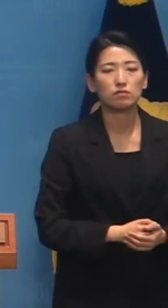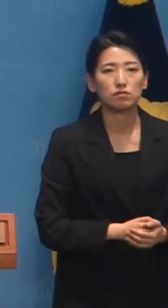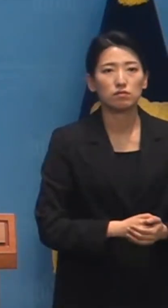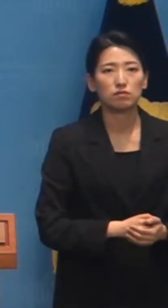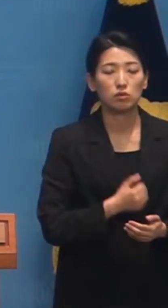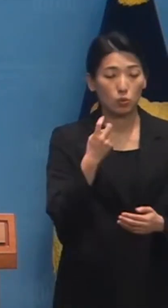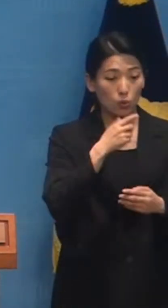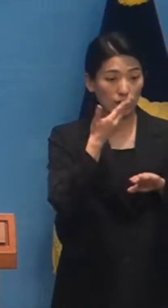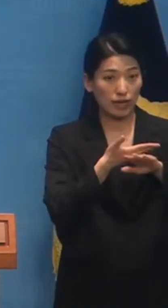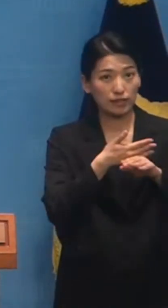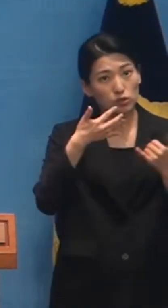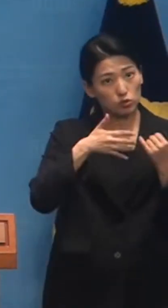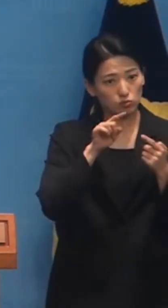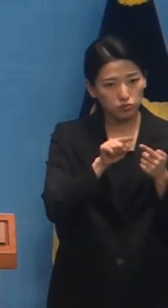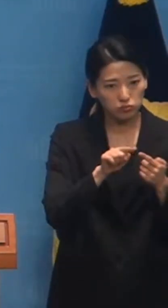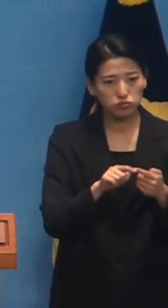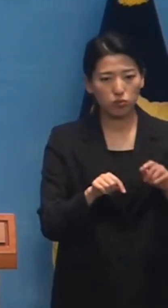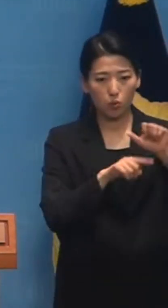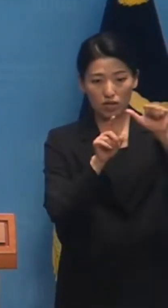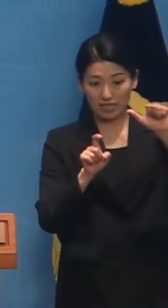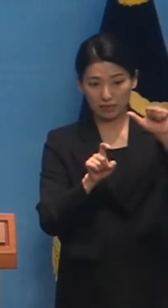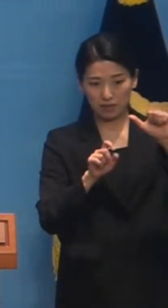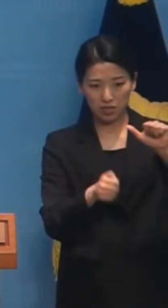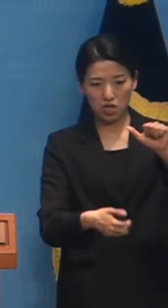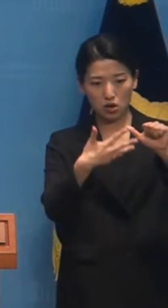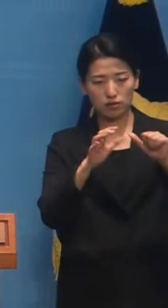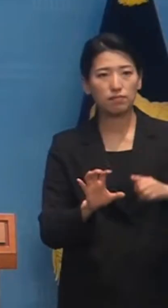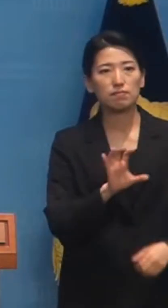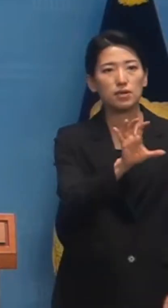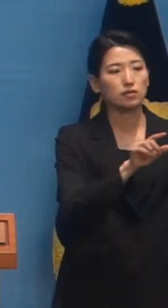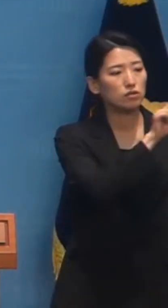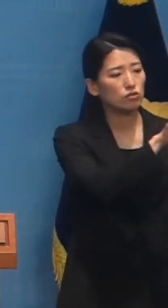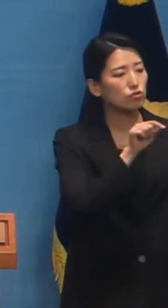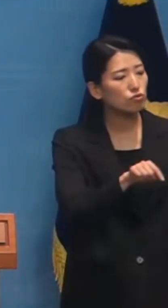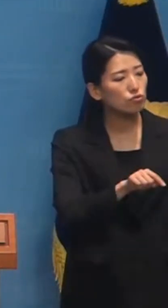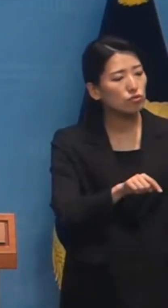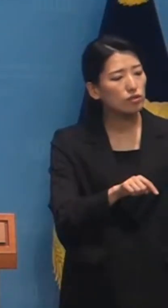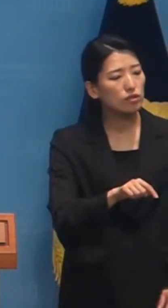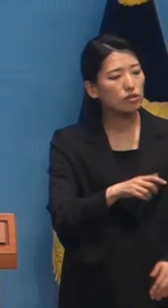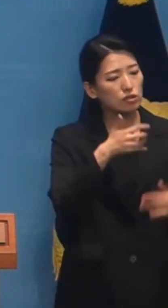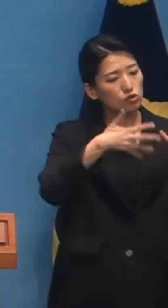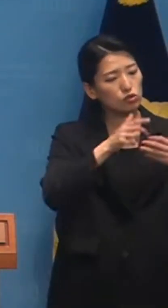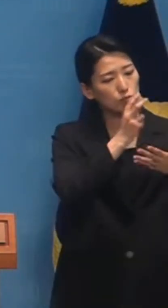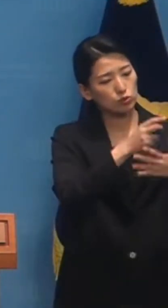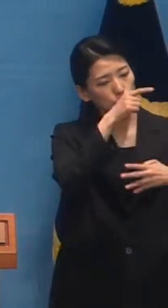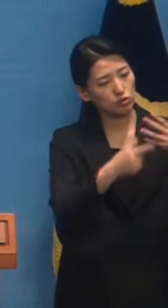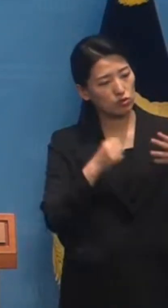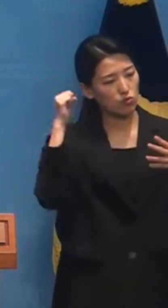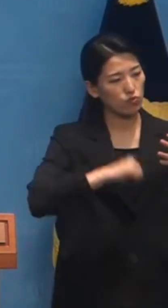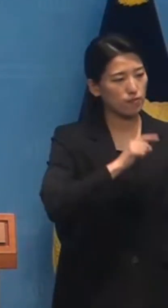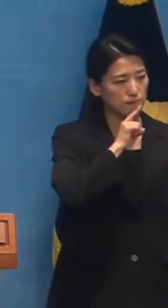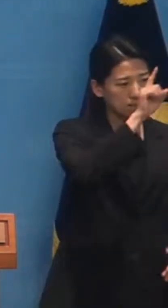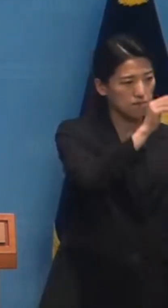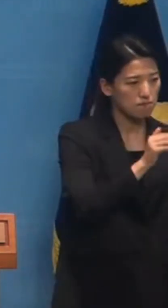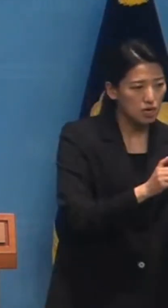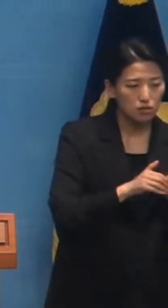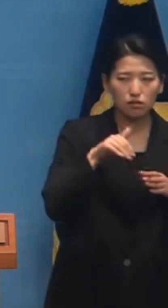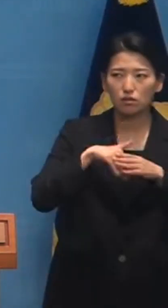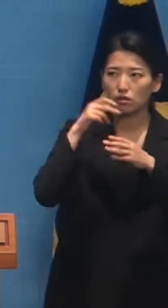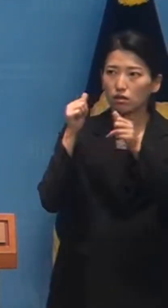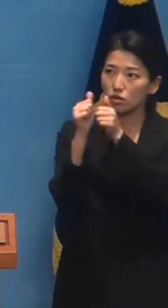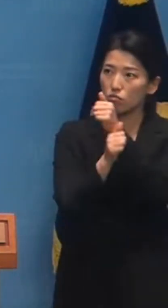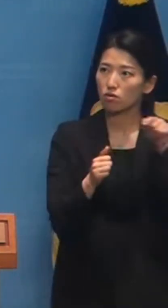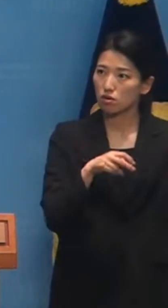안보종론TV에 5월 12일 영상을 구글 커뮤니티 규정 위반으로 신고하고 선관위에 공직선거법 위반으로 신고